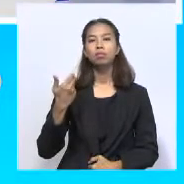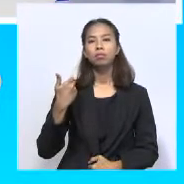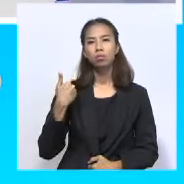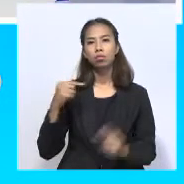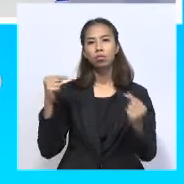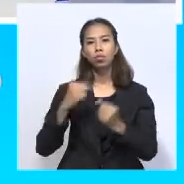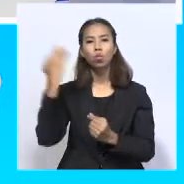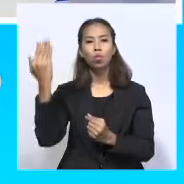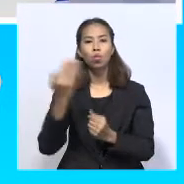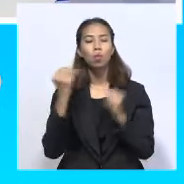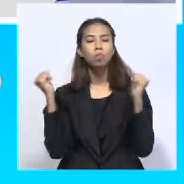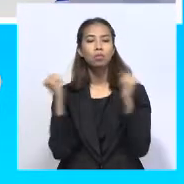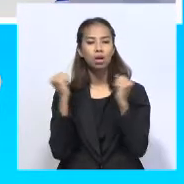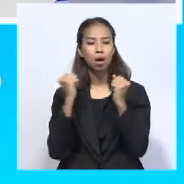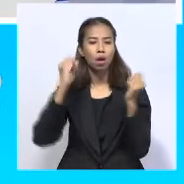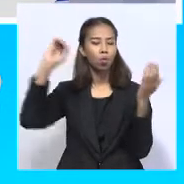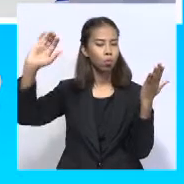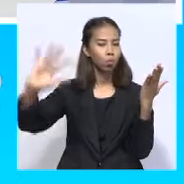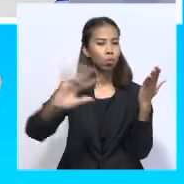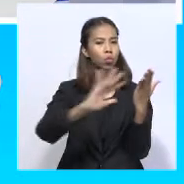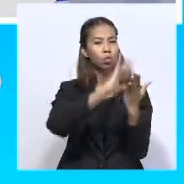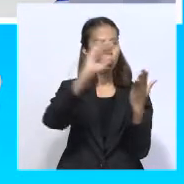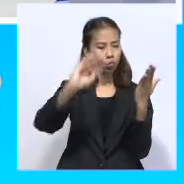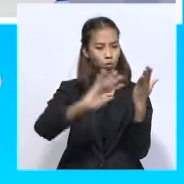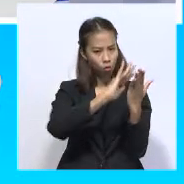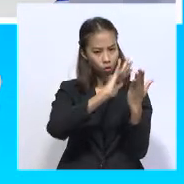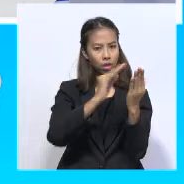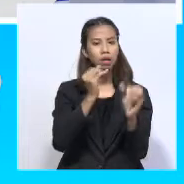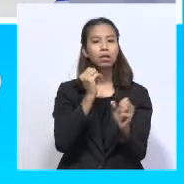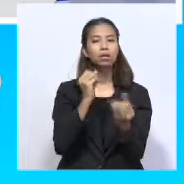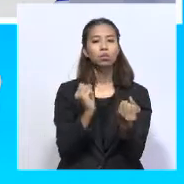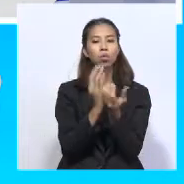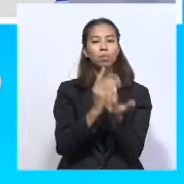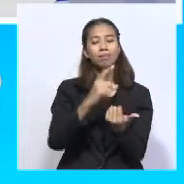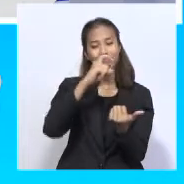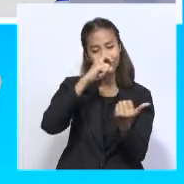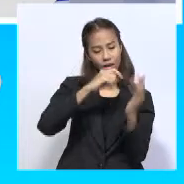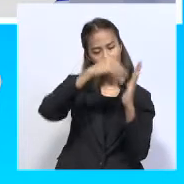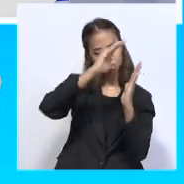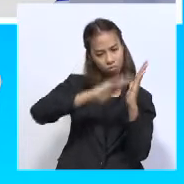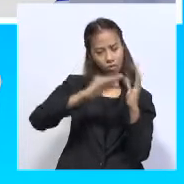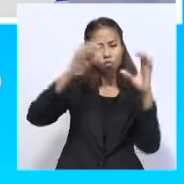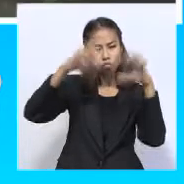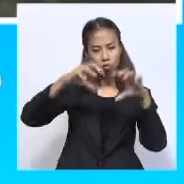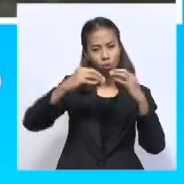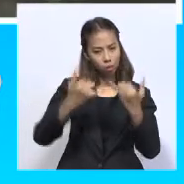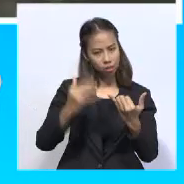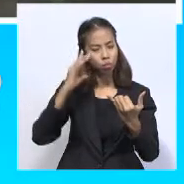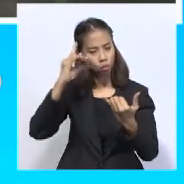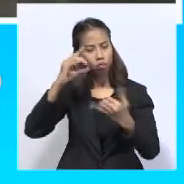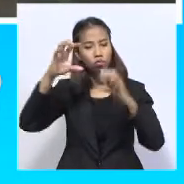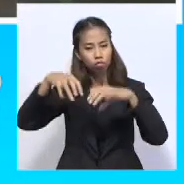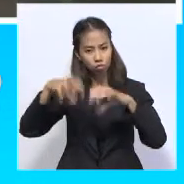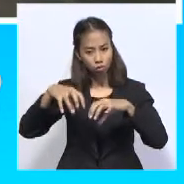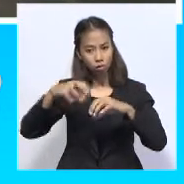นลงมาอีกรอบหนึ่งนะครับวันนี้พรุ่งนี้ยังคงมีฝนตกในบริเวณประเทศไทยตอนบนได้อยู่นะครับเพราะว่าอากาศเย็นที่ลงมาประทะ